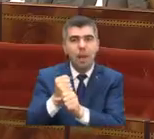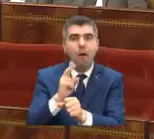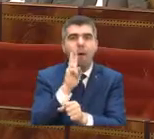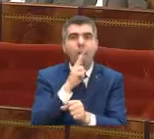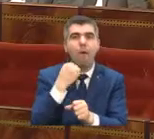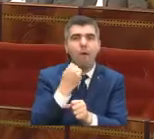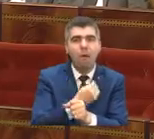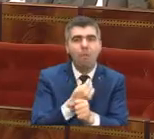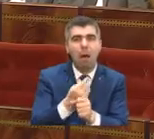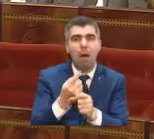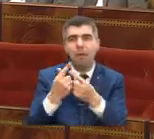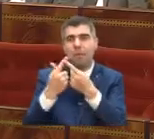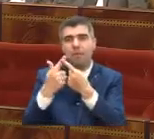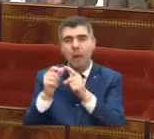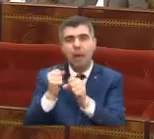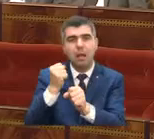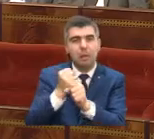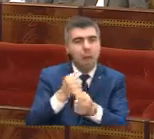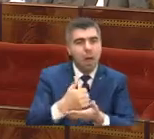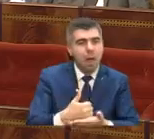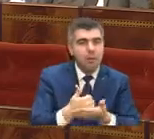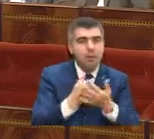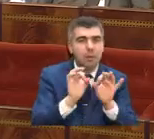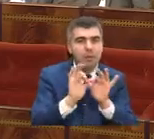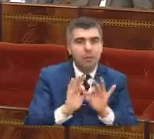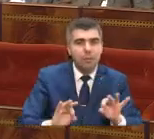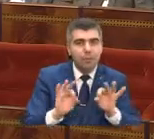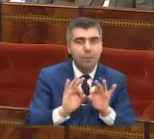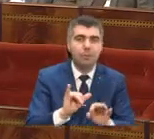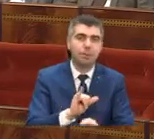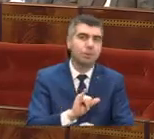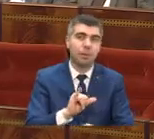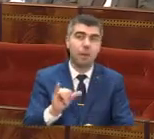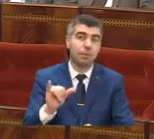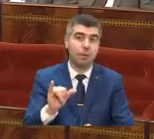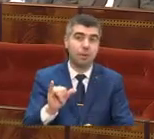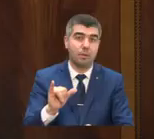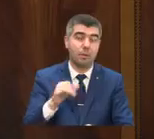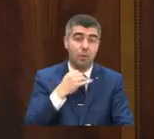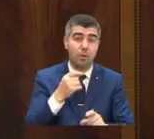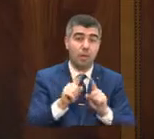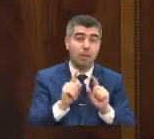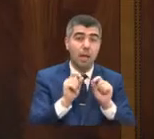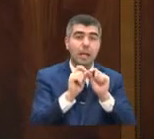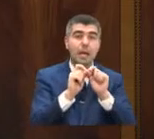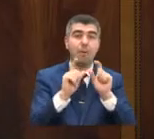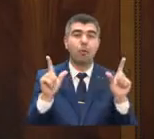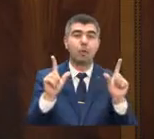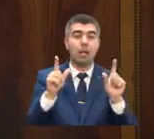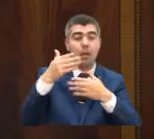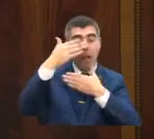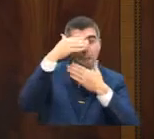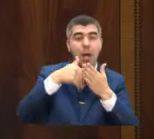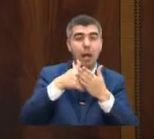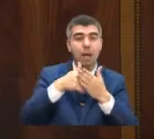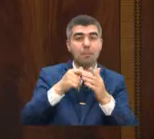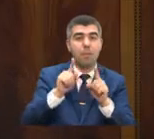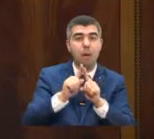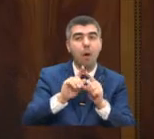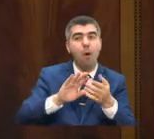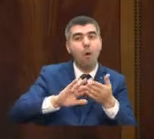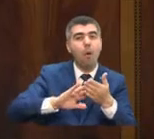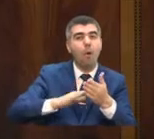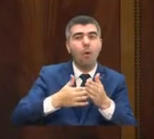إلى فقدان الثقة فيما يجمعنا كأمة. وفي نموذجنا المغربي المتميز المتشبع